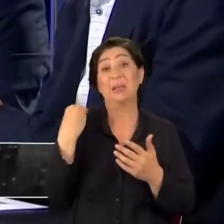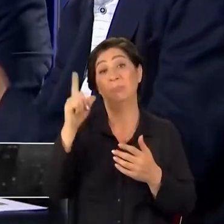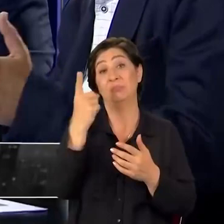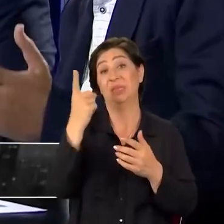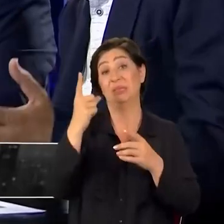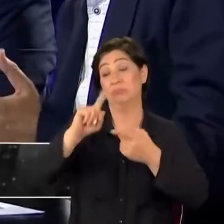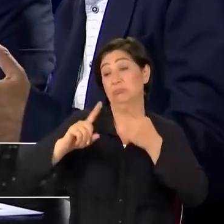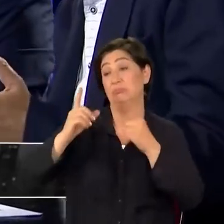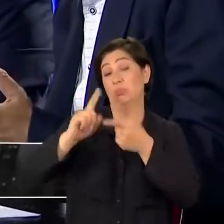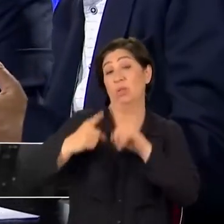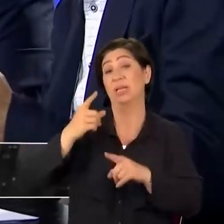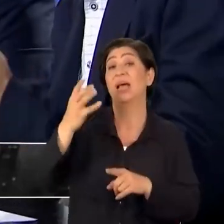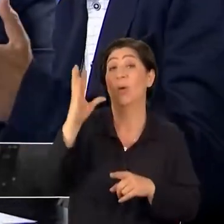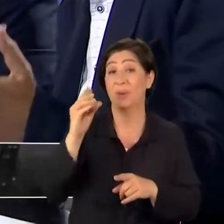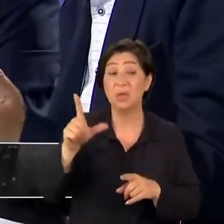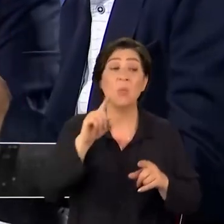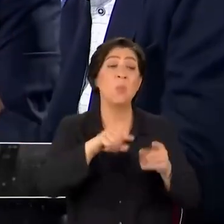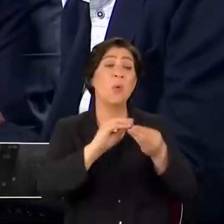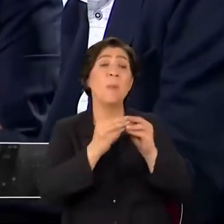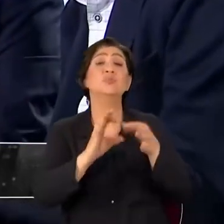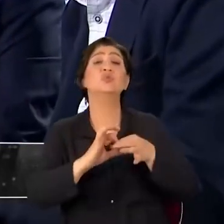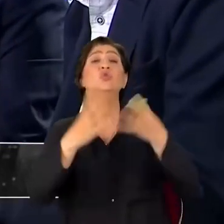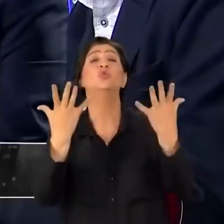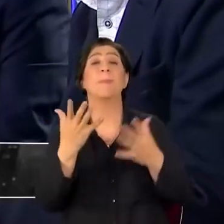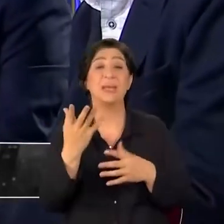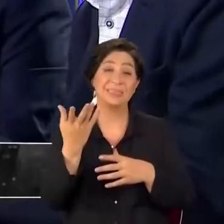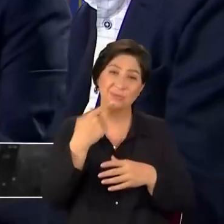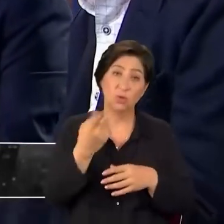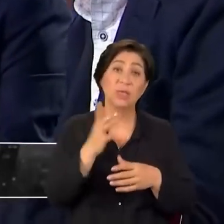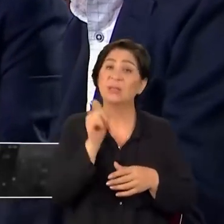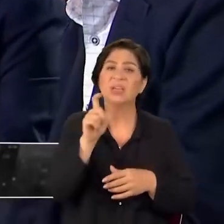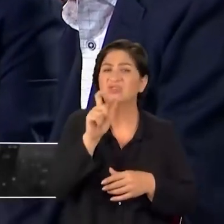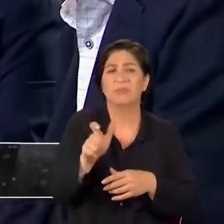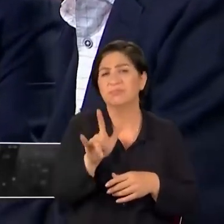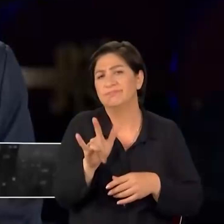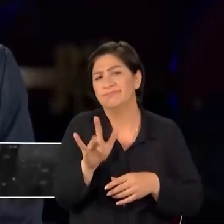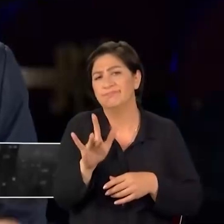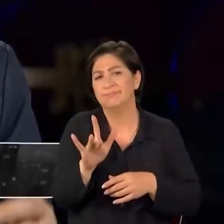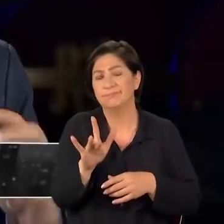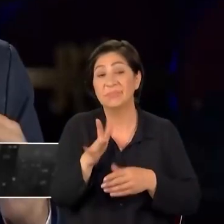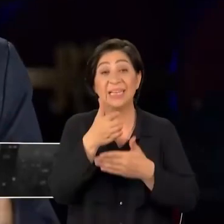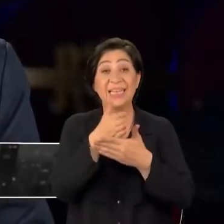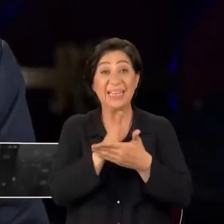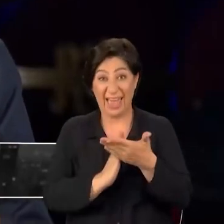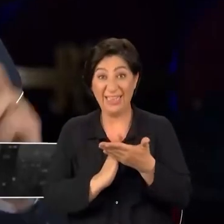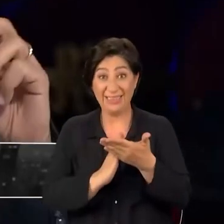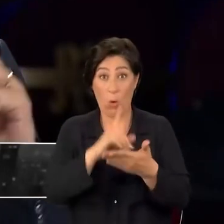ya da bu sorunlar böyle gelir böyle gider bir şey değişmez diyor ya da hiç cevap vermiyor. Yani yarısı